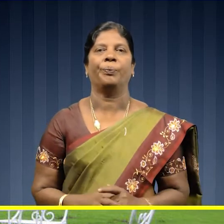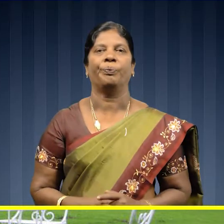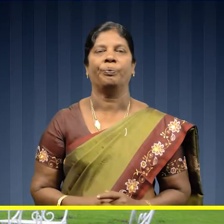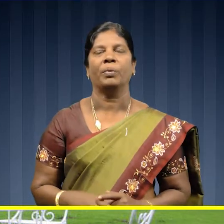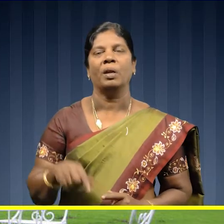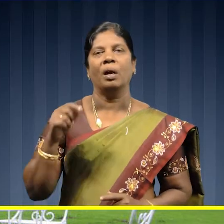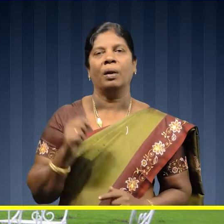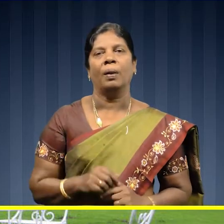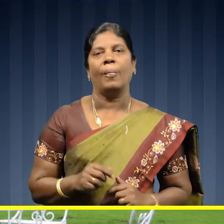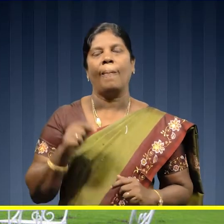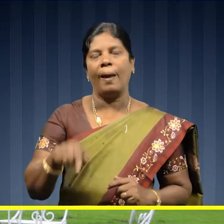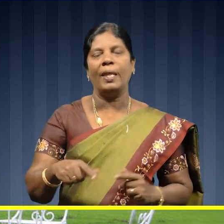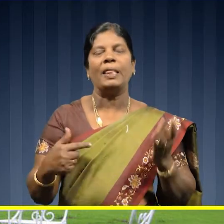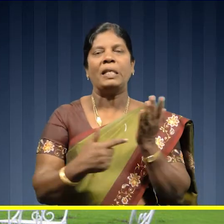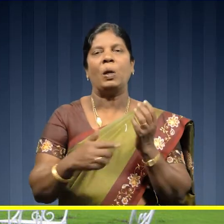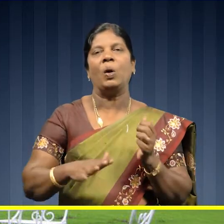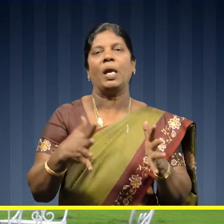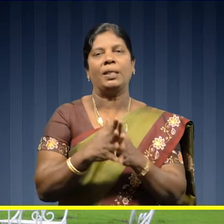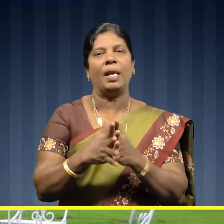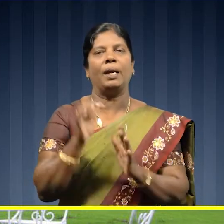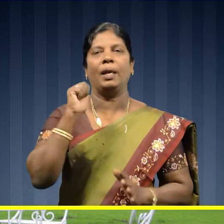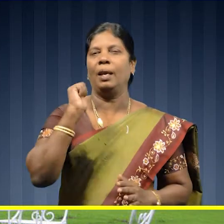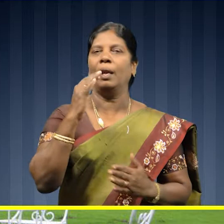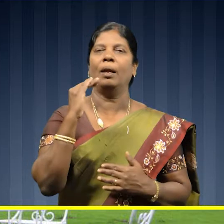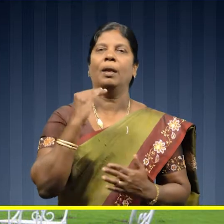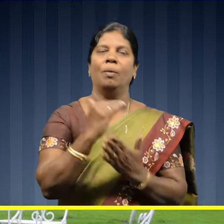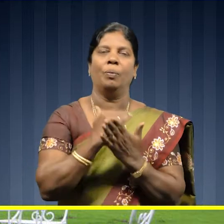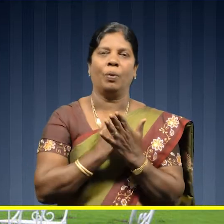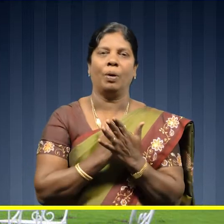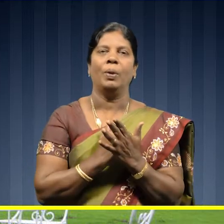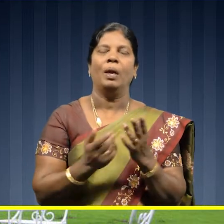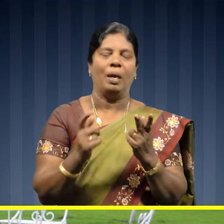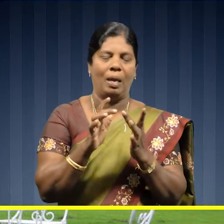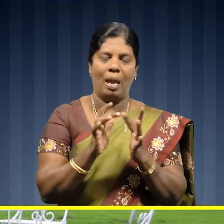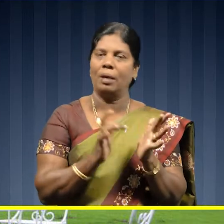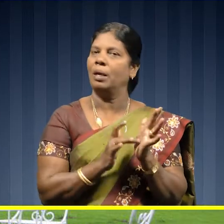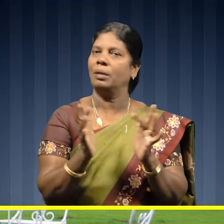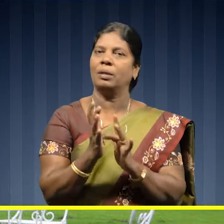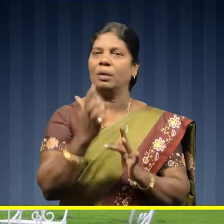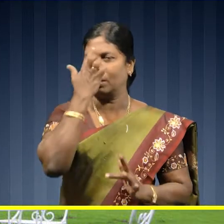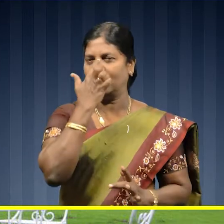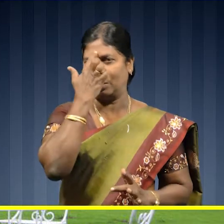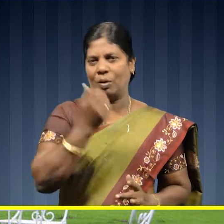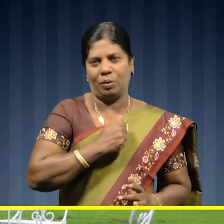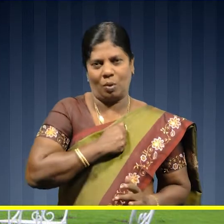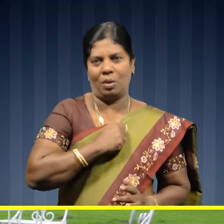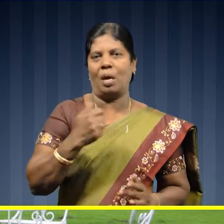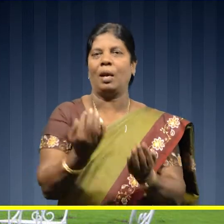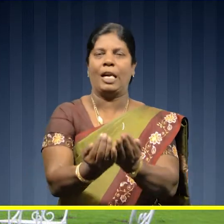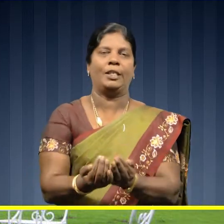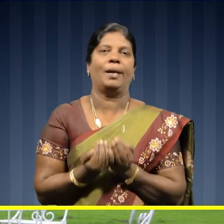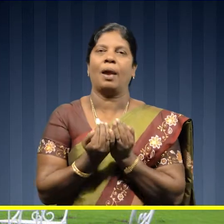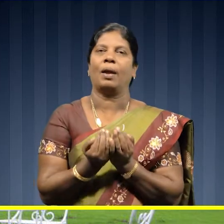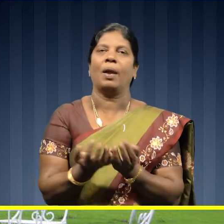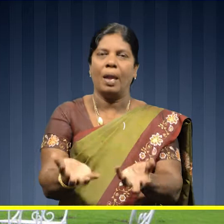இரண்டாவதாக இவர்களுக்கு என்ன நடந்தது என்றால், இப்படி இவர்கள் ஆண்டவராகிய இயேசு கிறிஸ்துவை தங்கள்